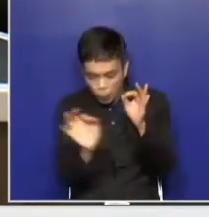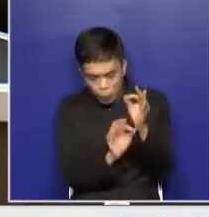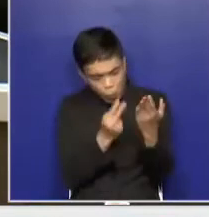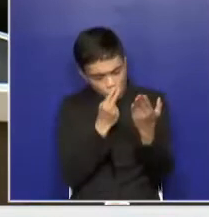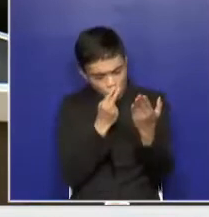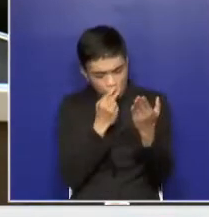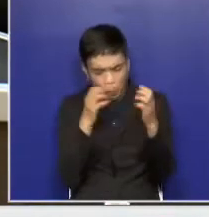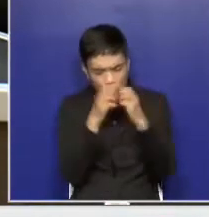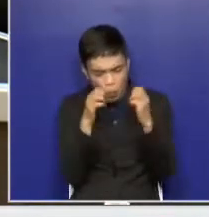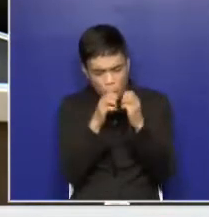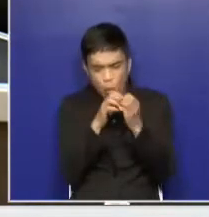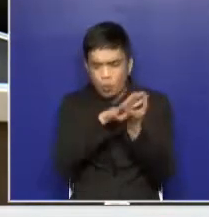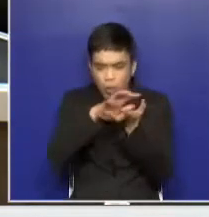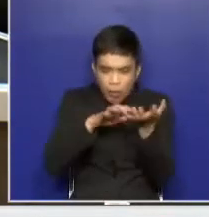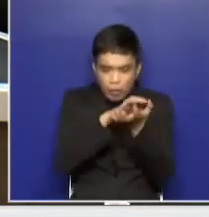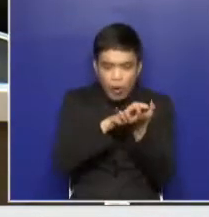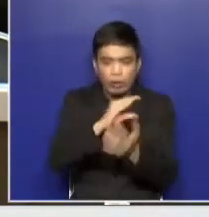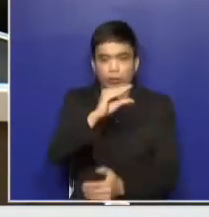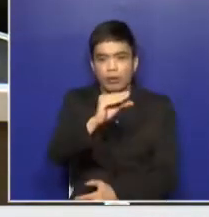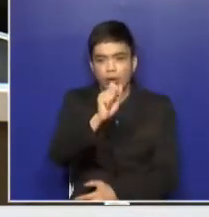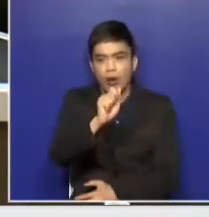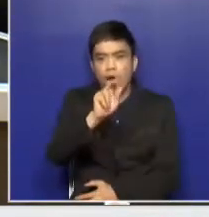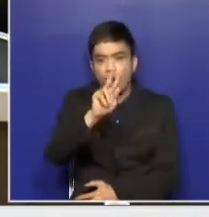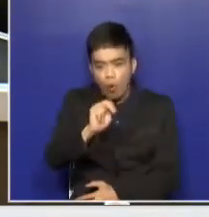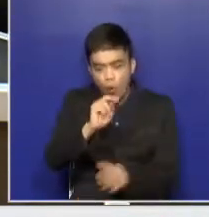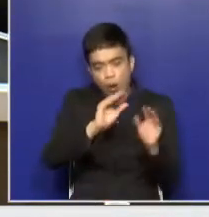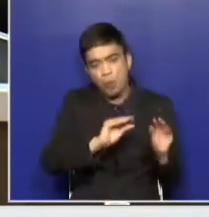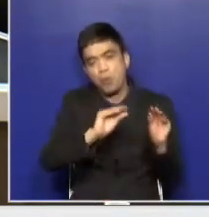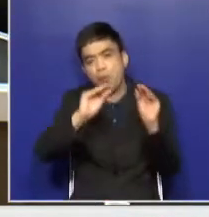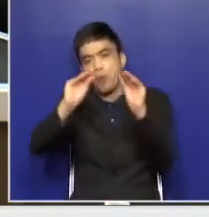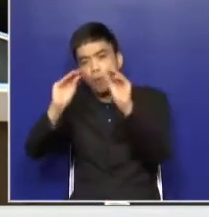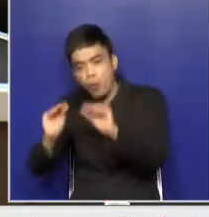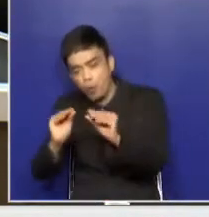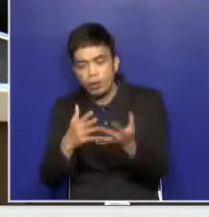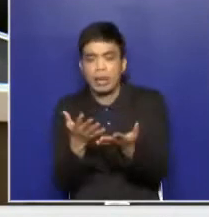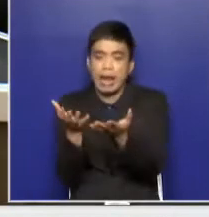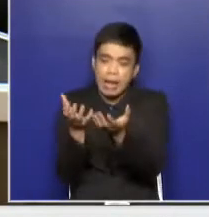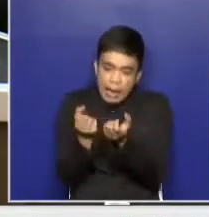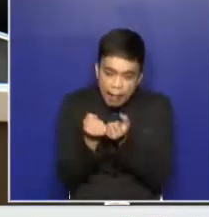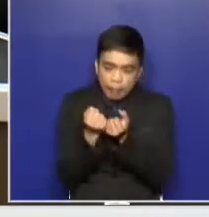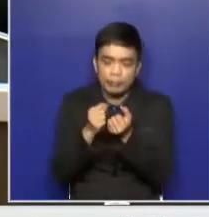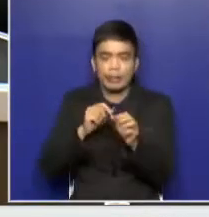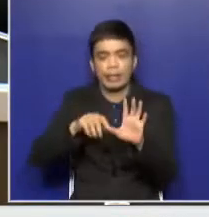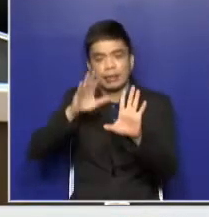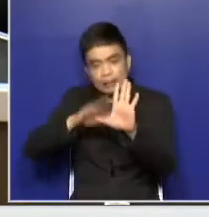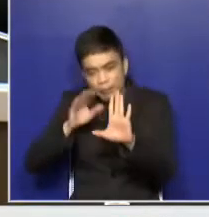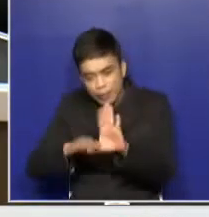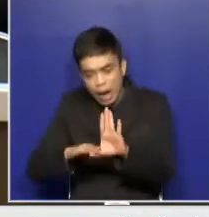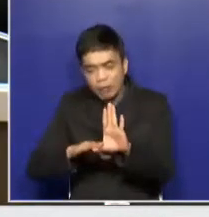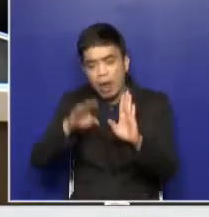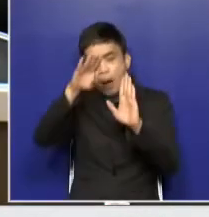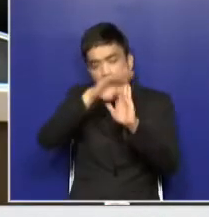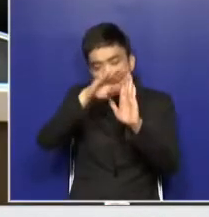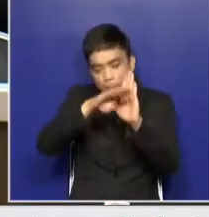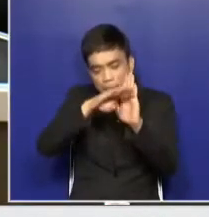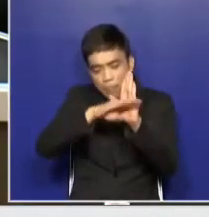ซับซ้อนในการโอนใบอนุญาตในการรับใบอนุญาตนะครับมีขั้นตอนหลากหลายมากมายแล้วก็เสียค่าธรรม